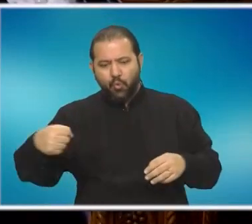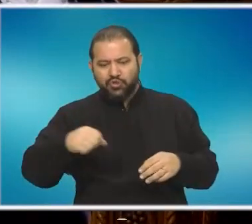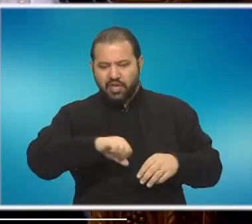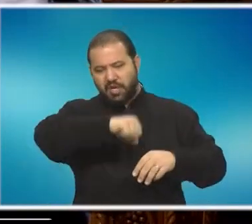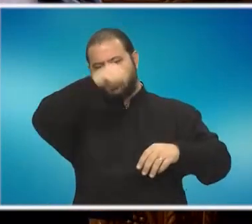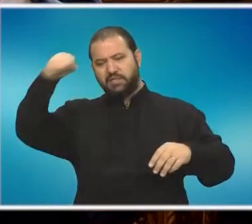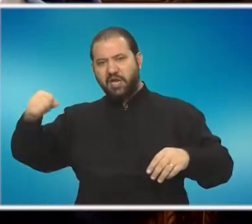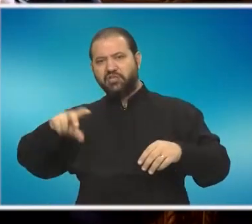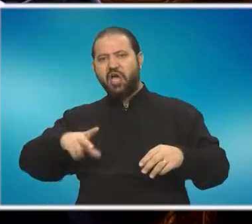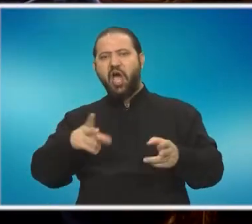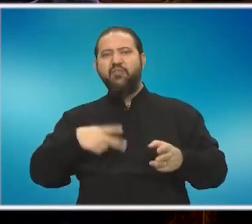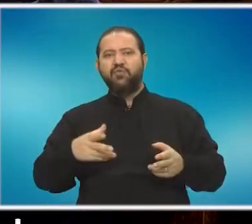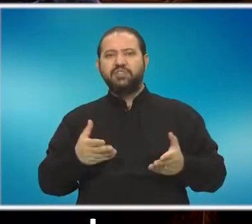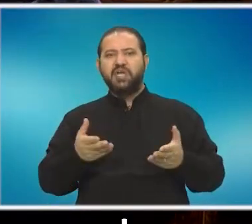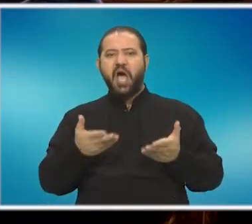un paralitic.